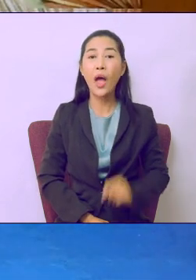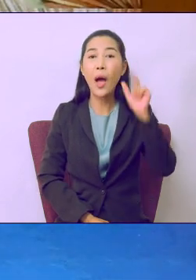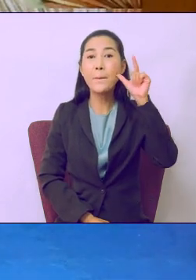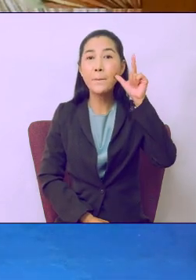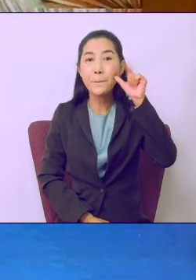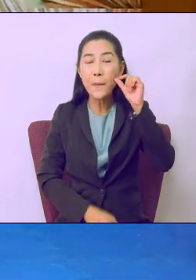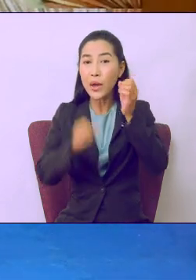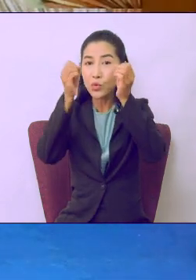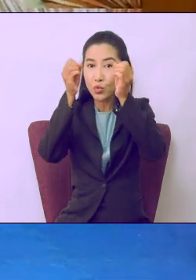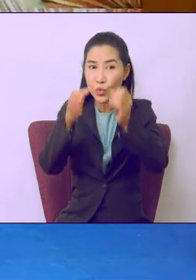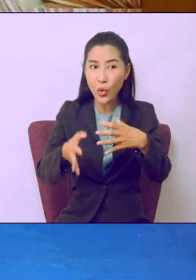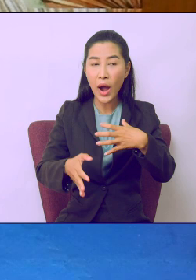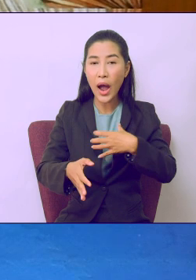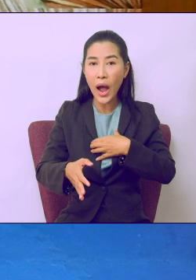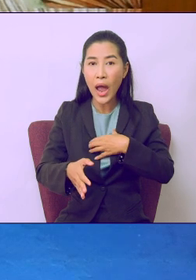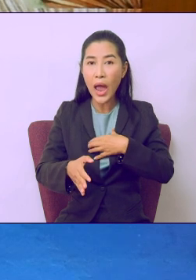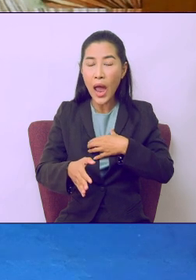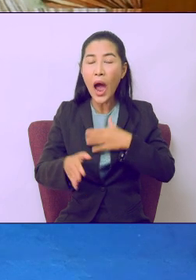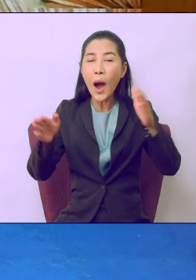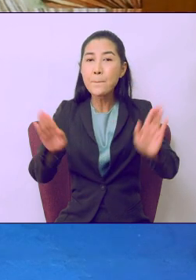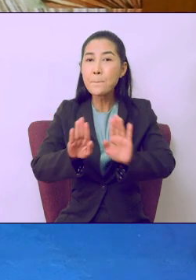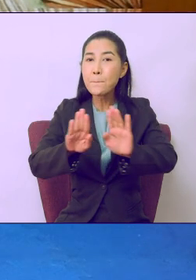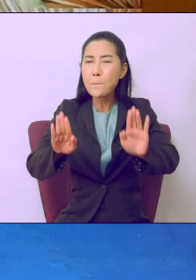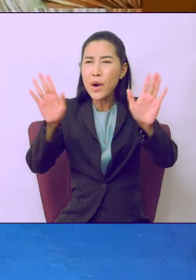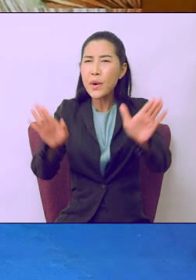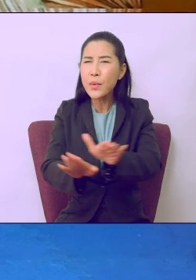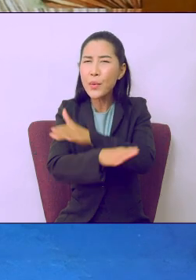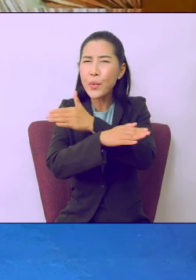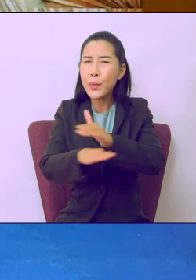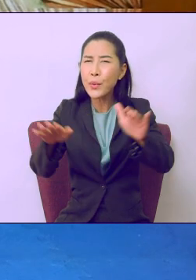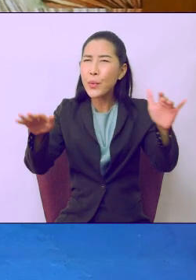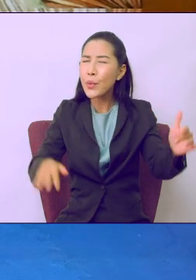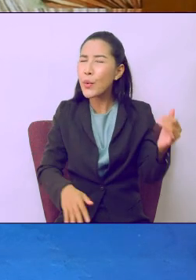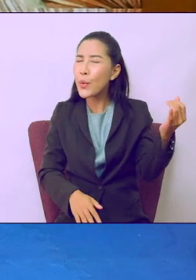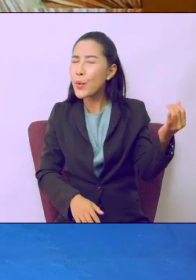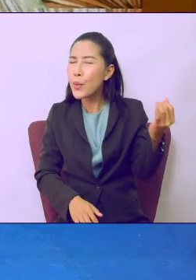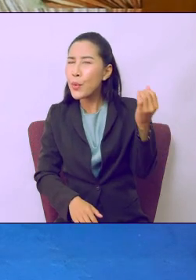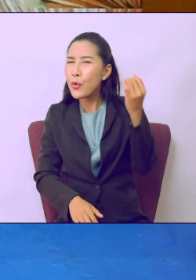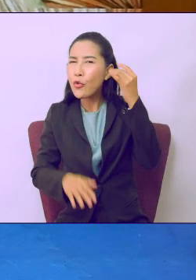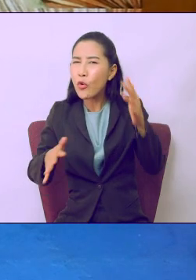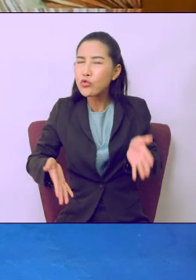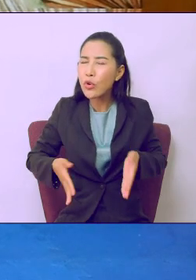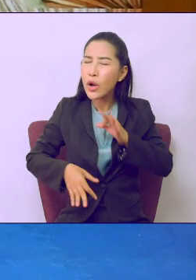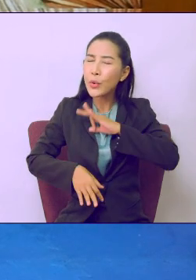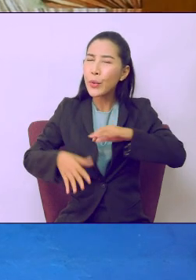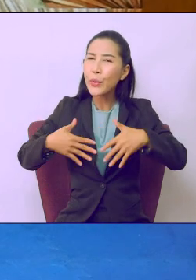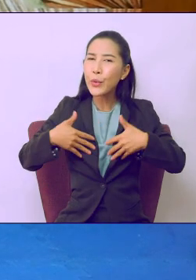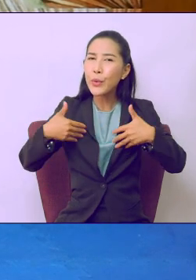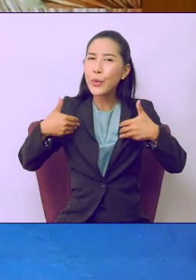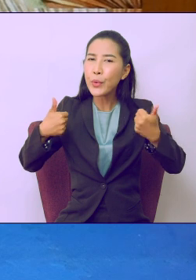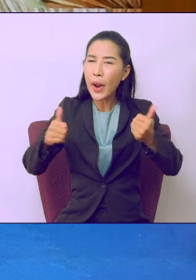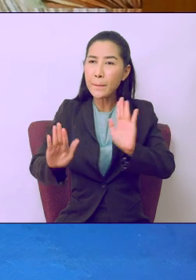แม่คุณครูอยากจะเปิดเพลงที่ที่ผ่อนคลายเนี่ยให้น้องฟังได้เลยนะนะครับซักยังไงสัก